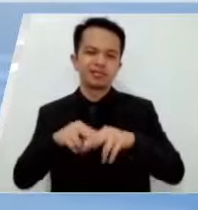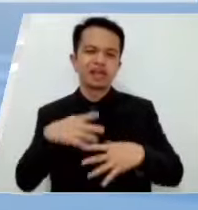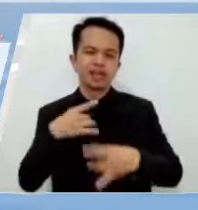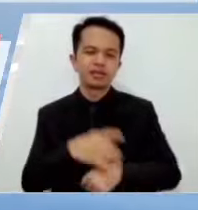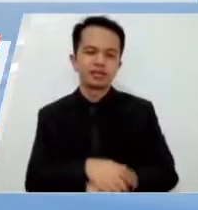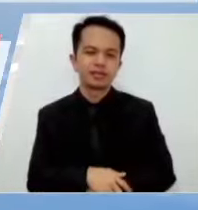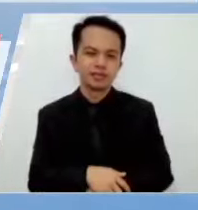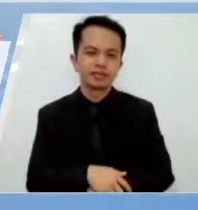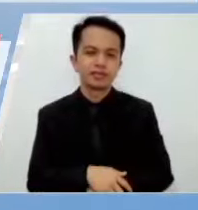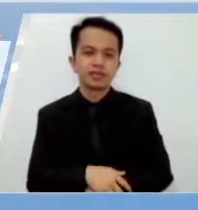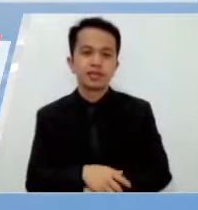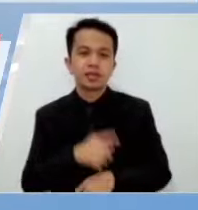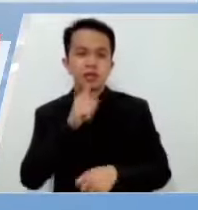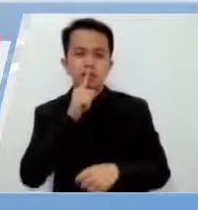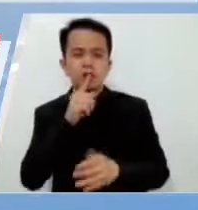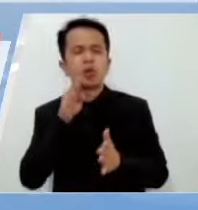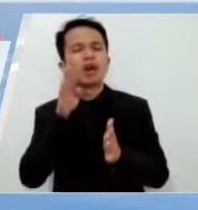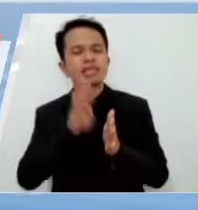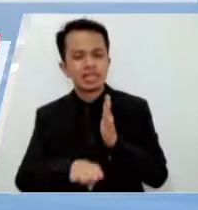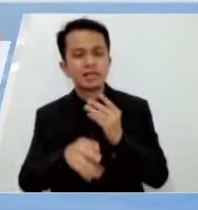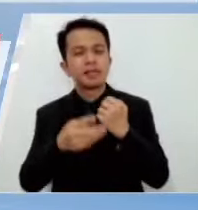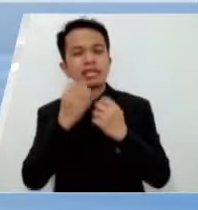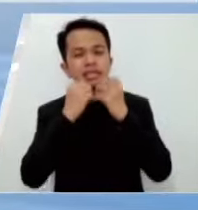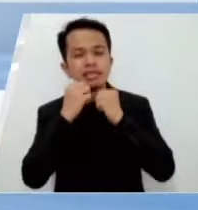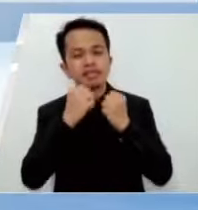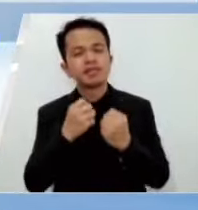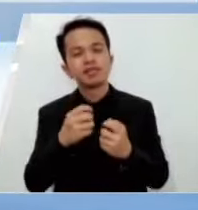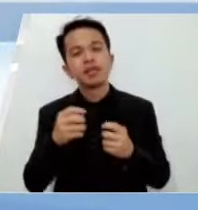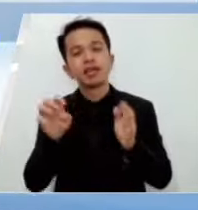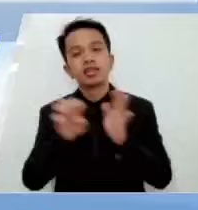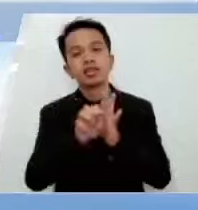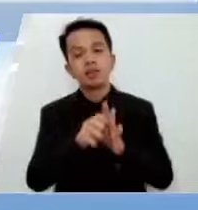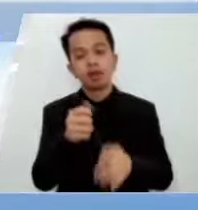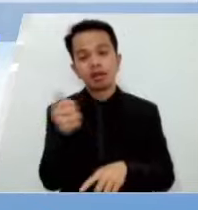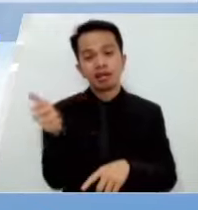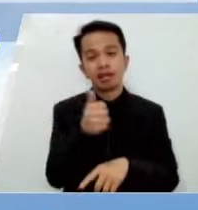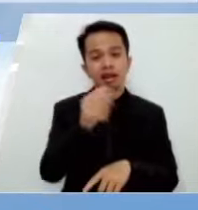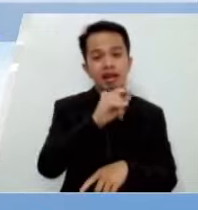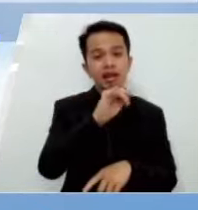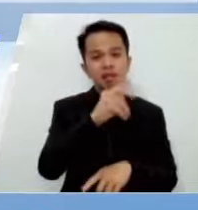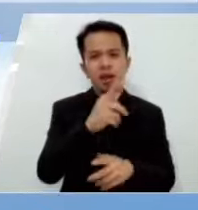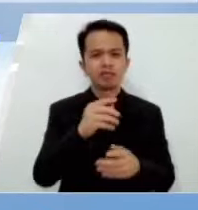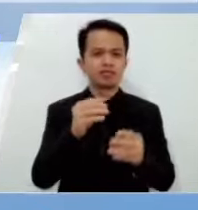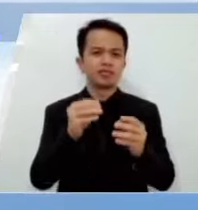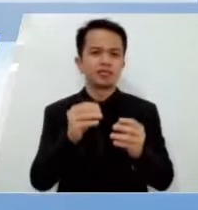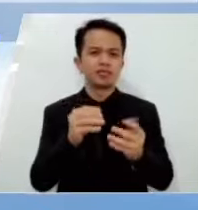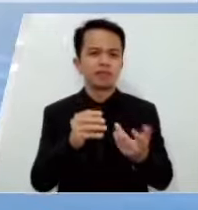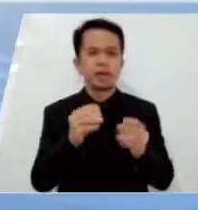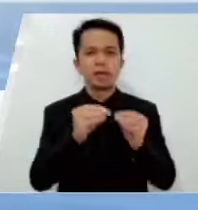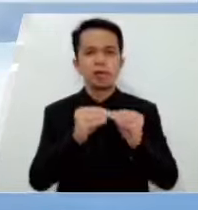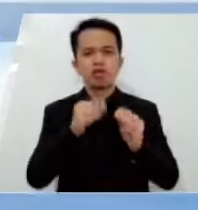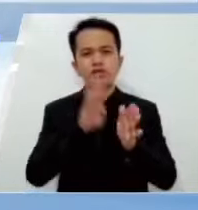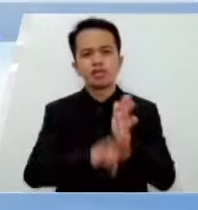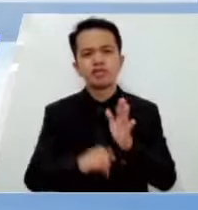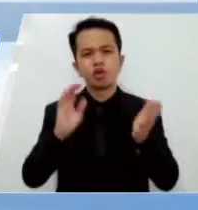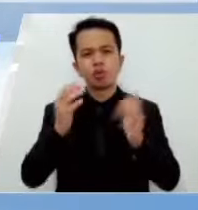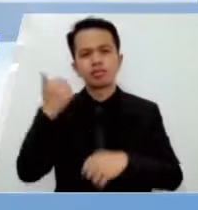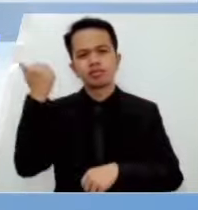dahil 24 lang Alabang to Tutuban. Samantalang ko sa bus, 50. Pansamantalang kapalit naman, ang